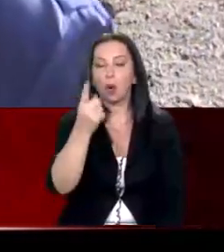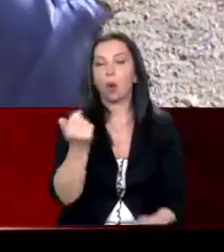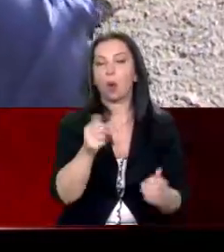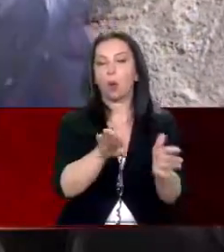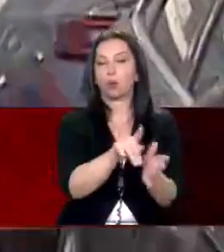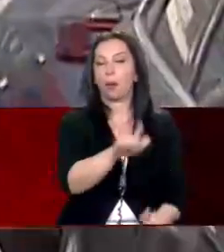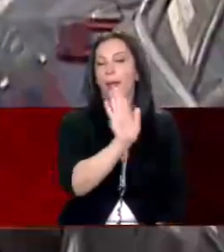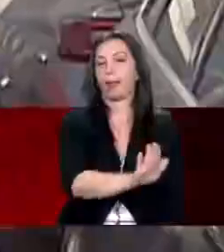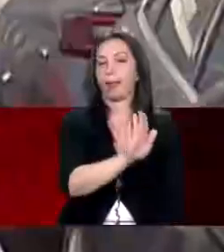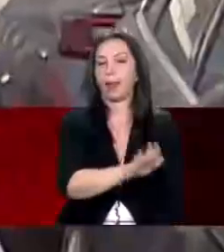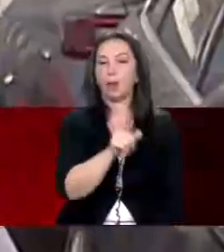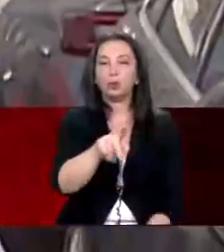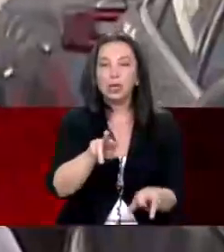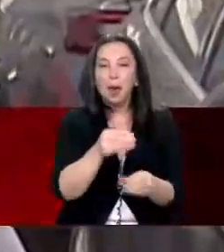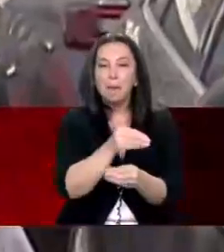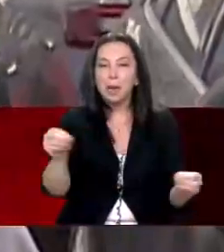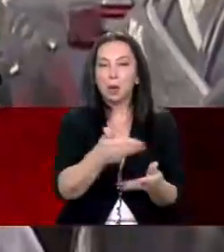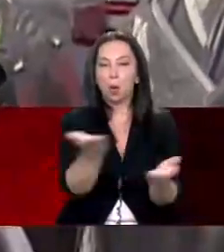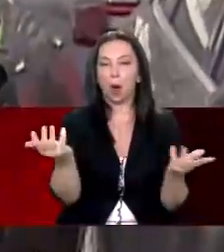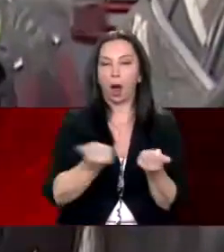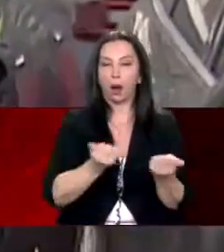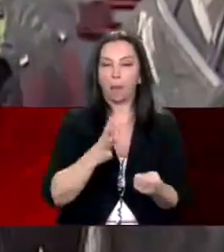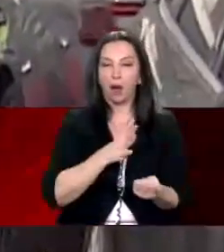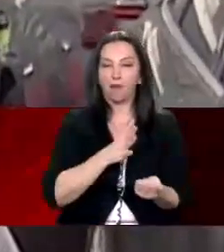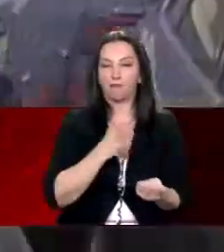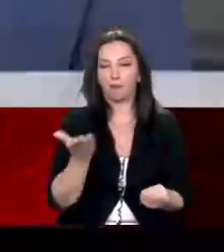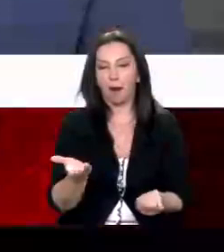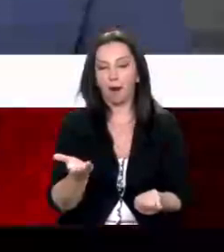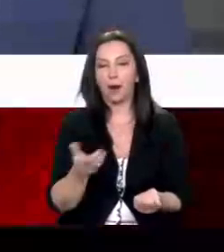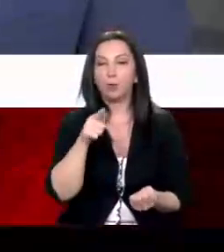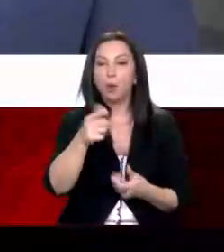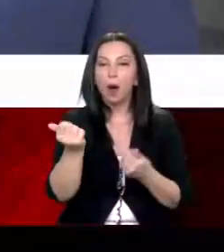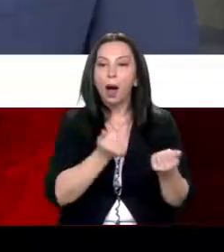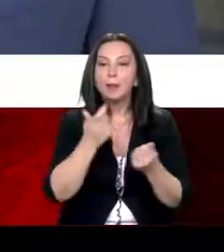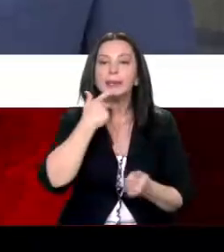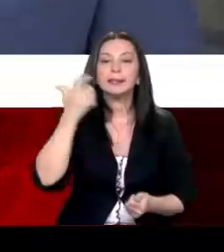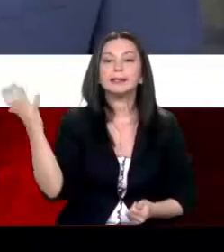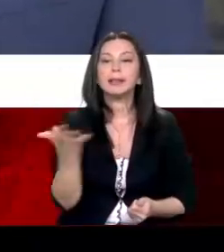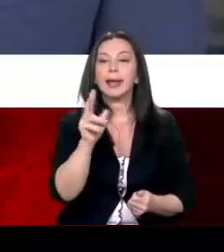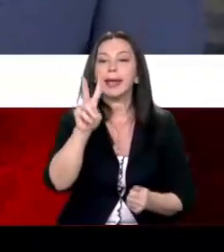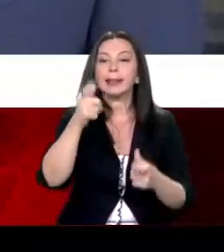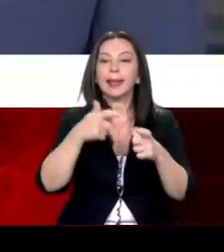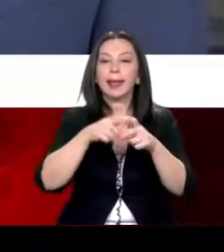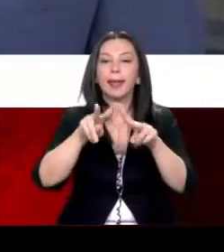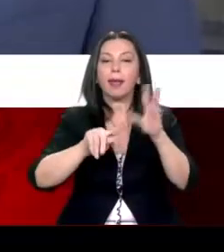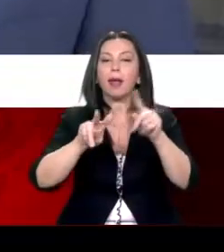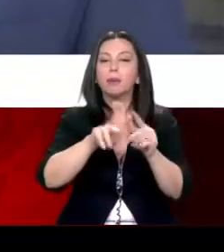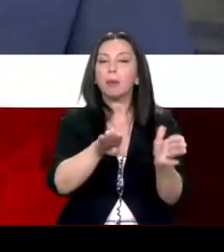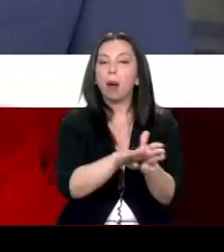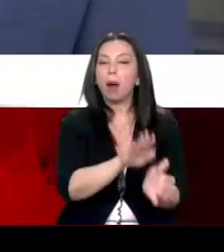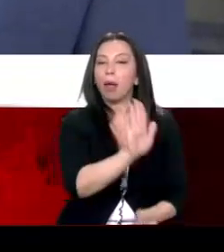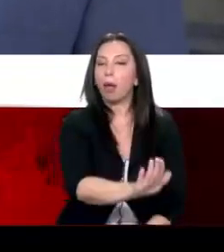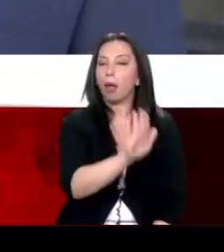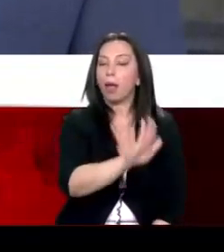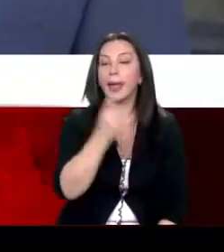otoparkta yatıyor. Bunun gibi milyonlarca araç var. Bu da onlardan bir tanesi. Bu araçlar senelerden beri 7 Emin parklarda yatmaktaydı.